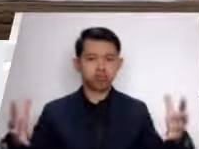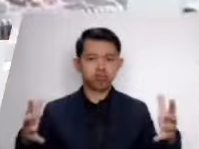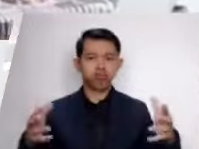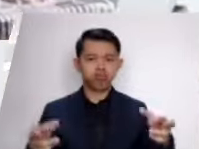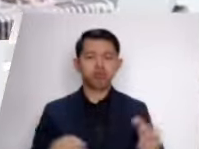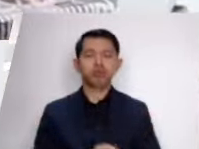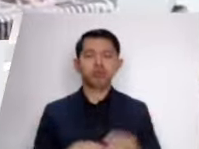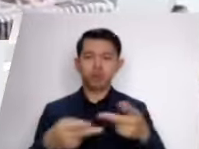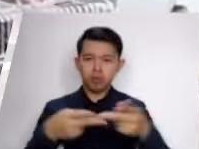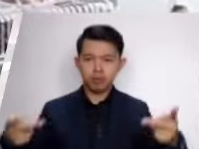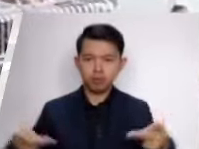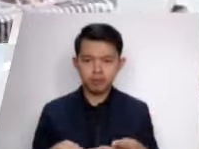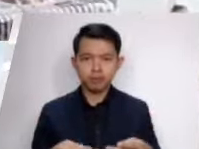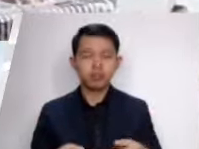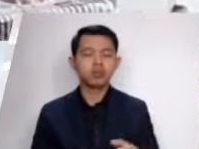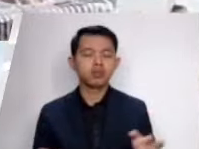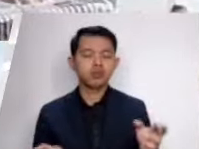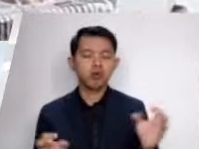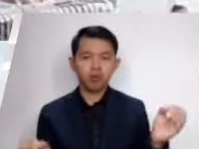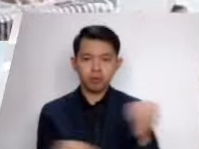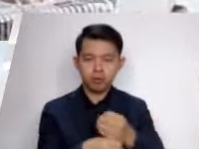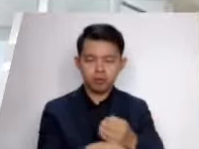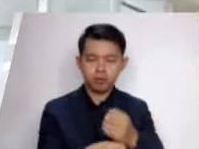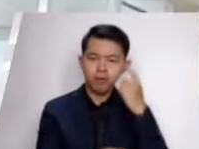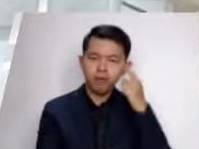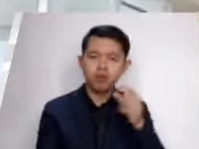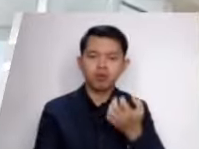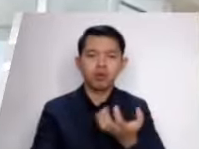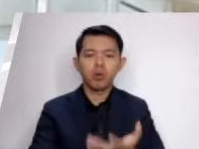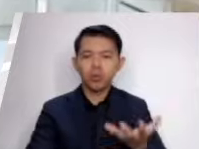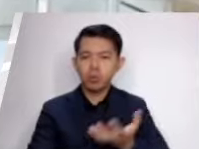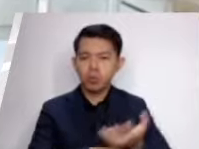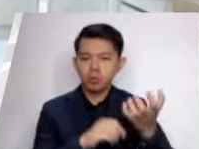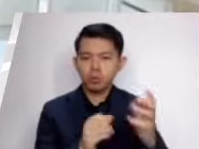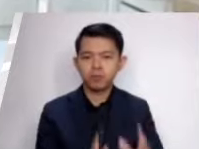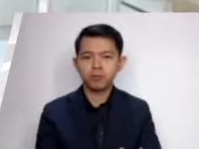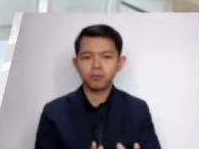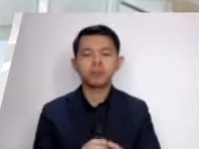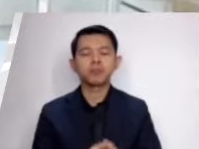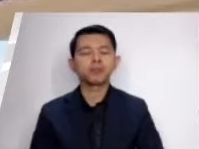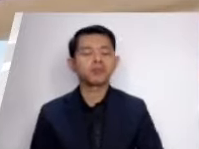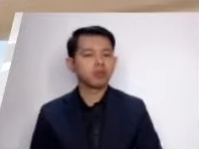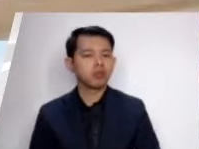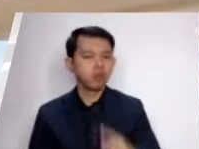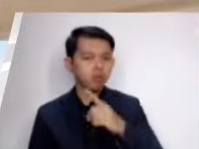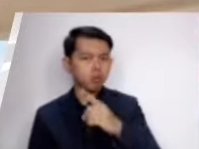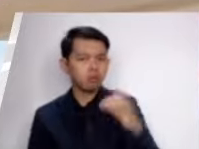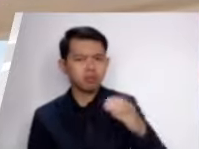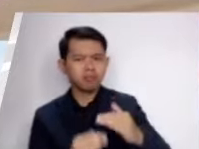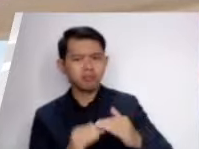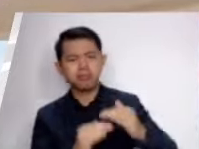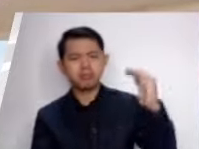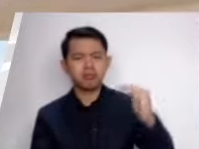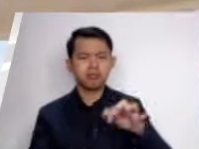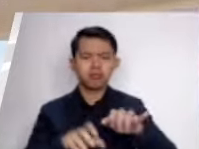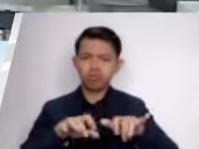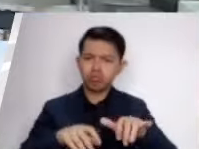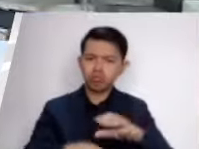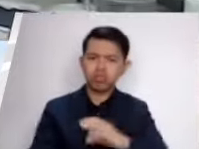umano'y opisina ng mga scammer dito sa Pogo Hub na to. Daan-daan na yung mga nakitang computers tsaka mga cellphones na